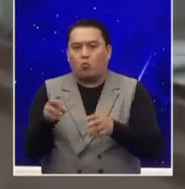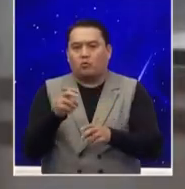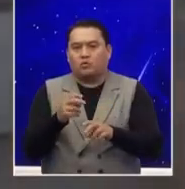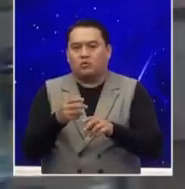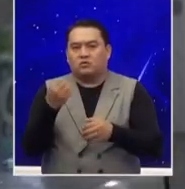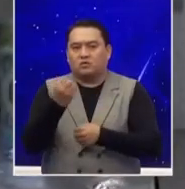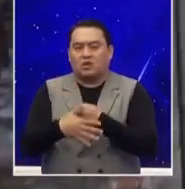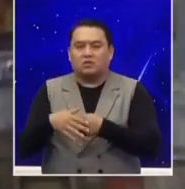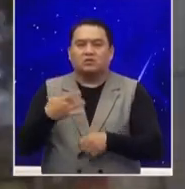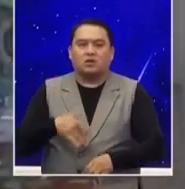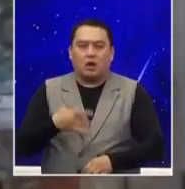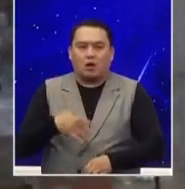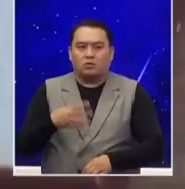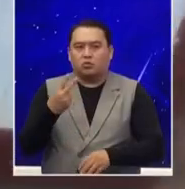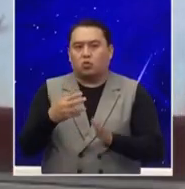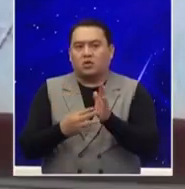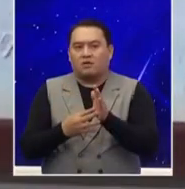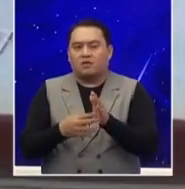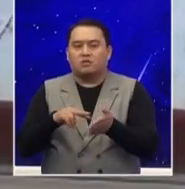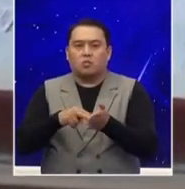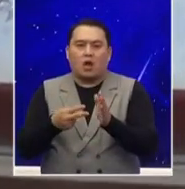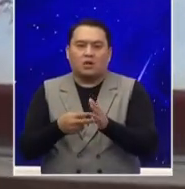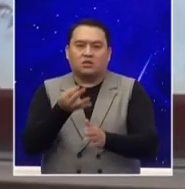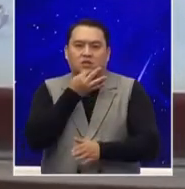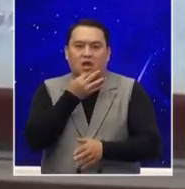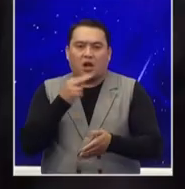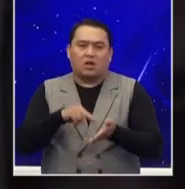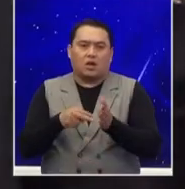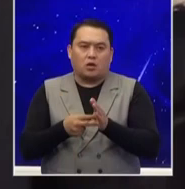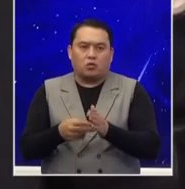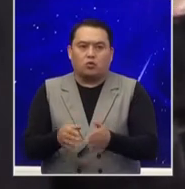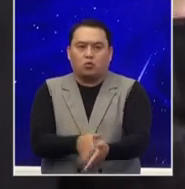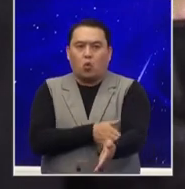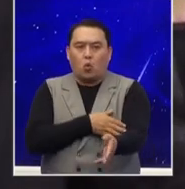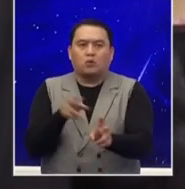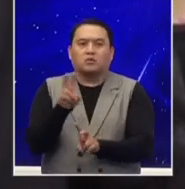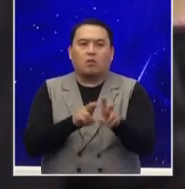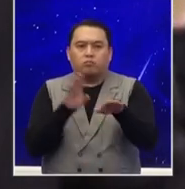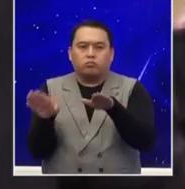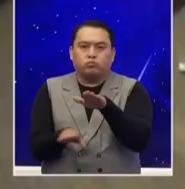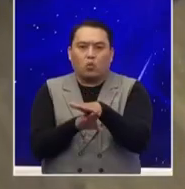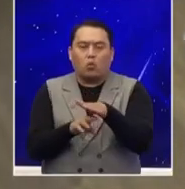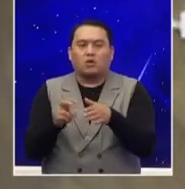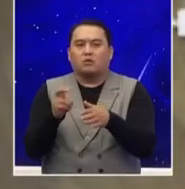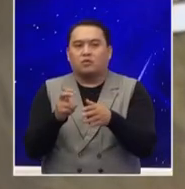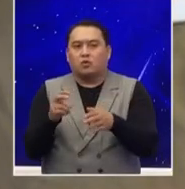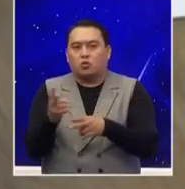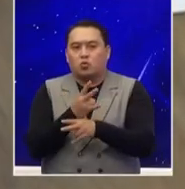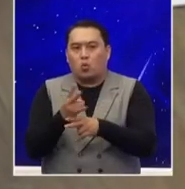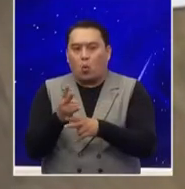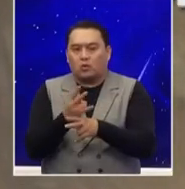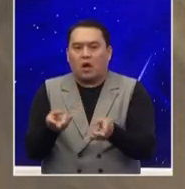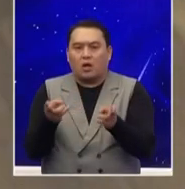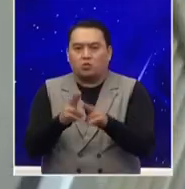тараза 49-летний мужчина спланировал заранее долго копал из подвала а в одну из ночей разбил